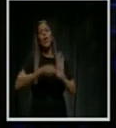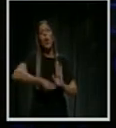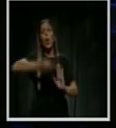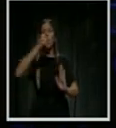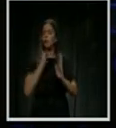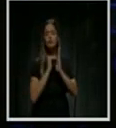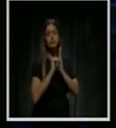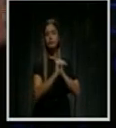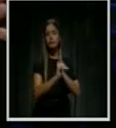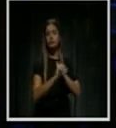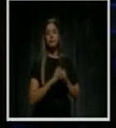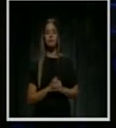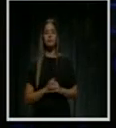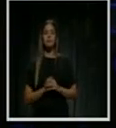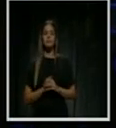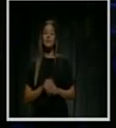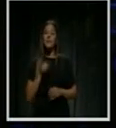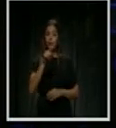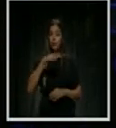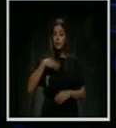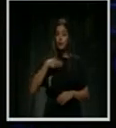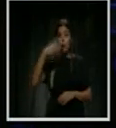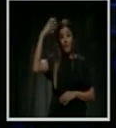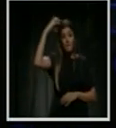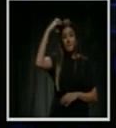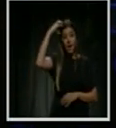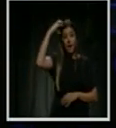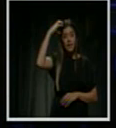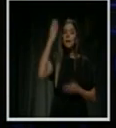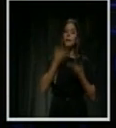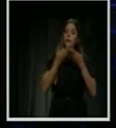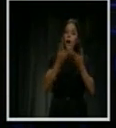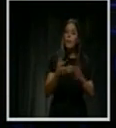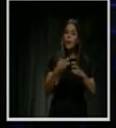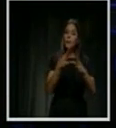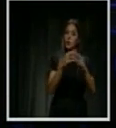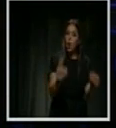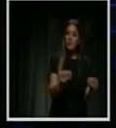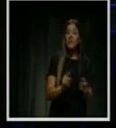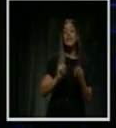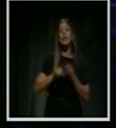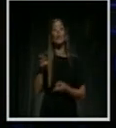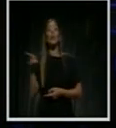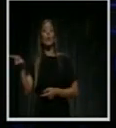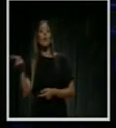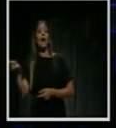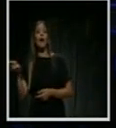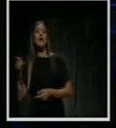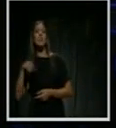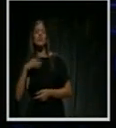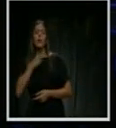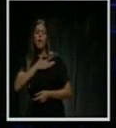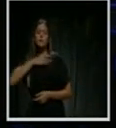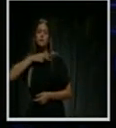tal-prezzijiet tal-ikel. Jekk irridux gvern li joffri s-soluzzjonijiet għal-oppozizjoni li toħloq il-qtieħ